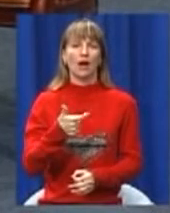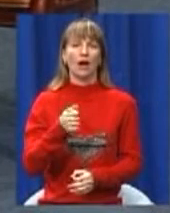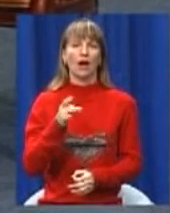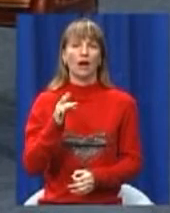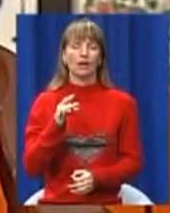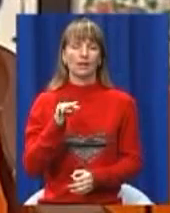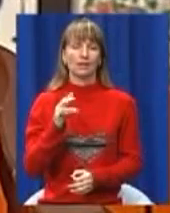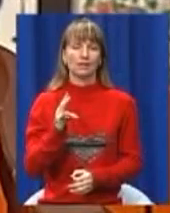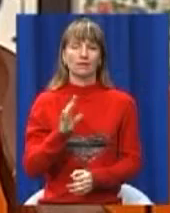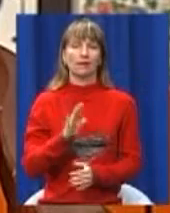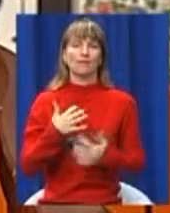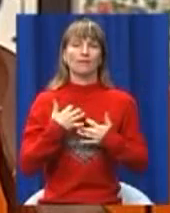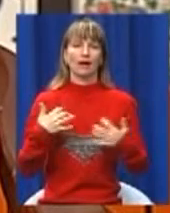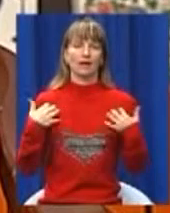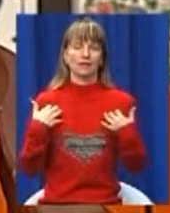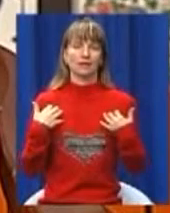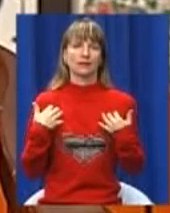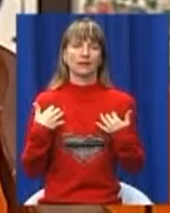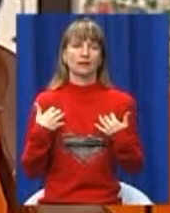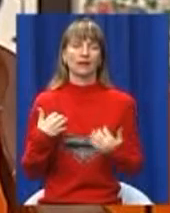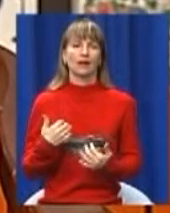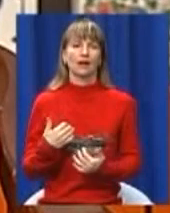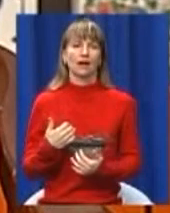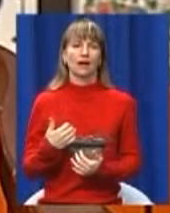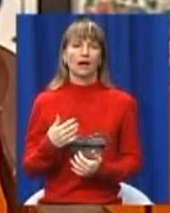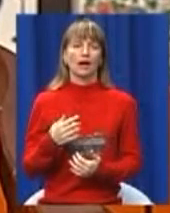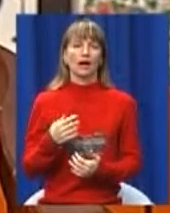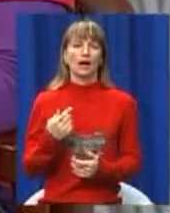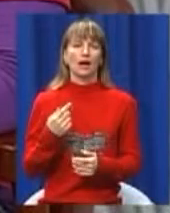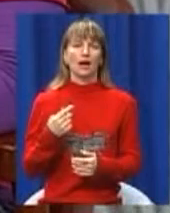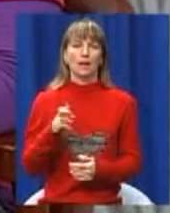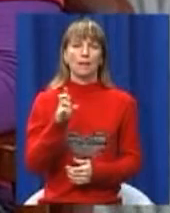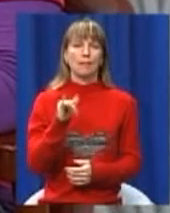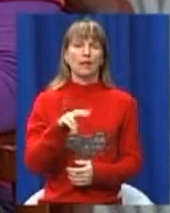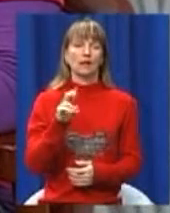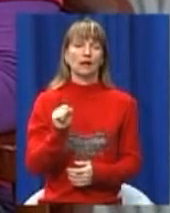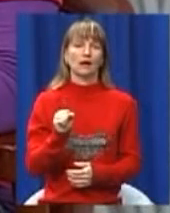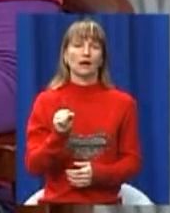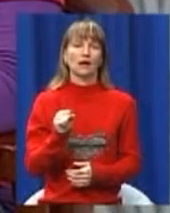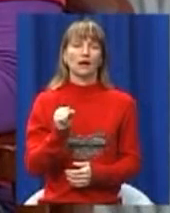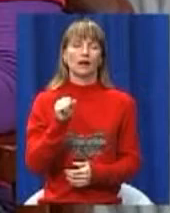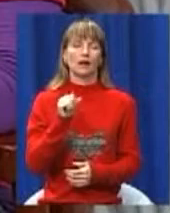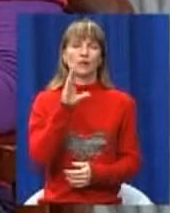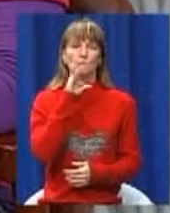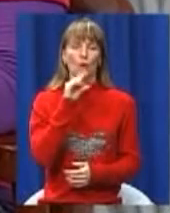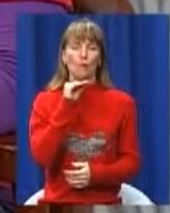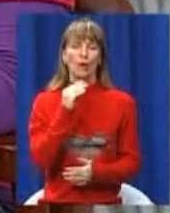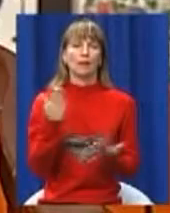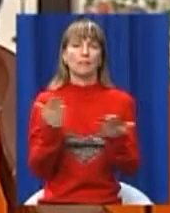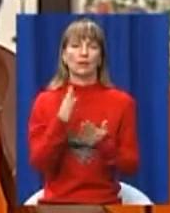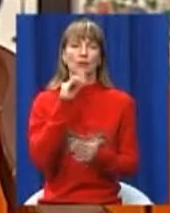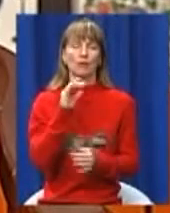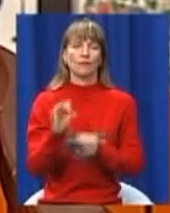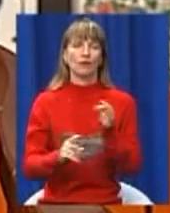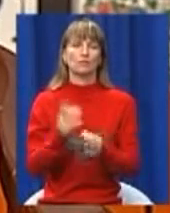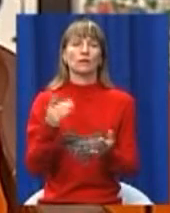Так, тварини. А що за тварини? Білка та стрілка – це собаки. Так, перші цуцики були в космосі. Як ти думаєш, вони